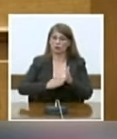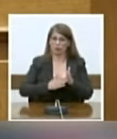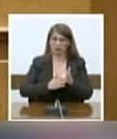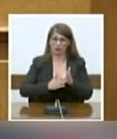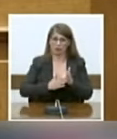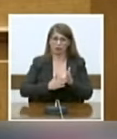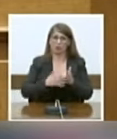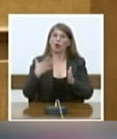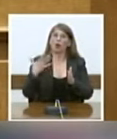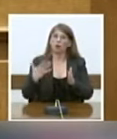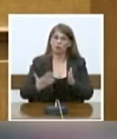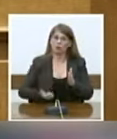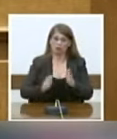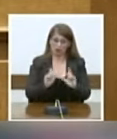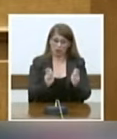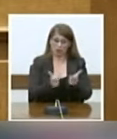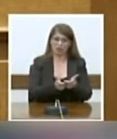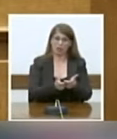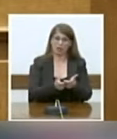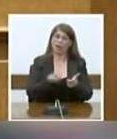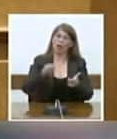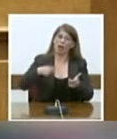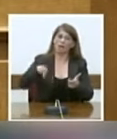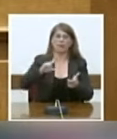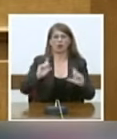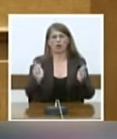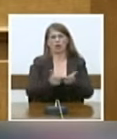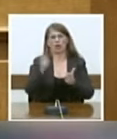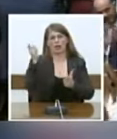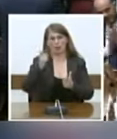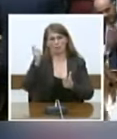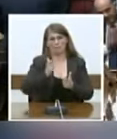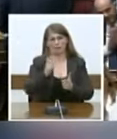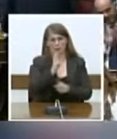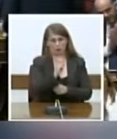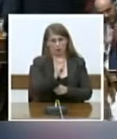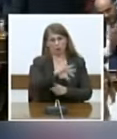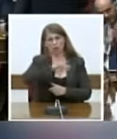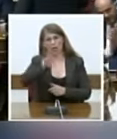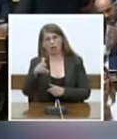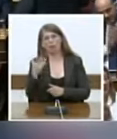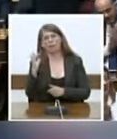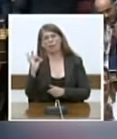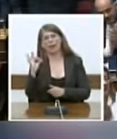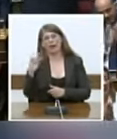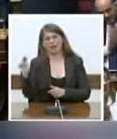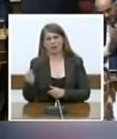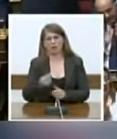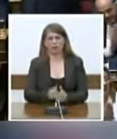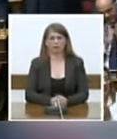οι οποίοι έχουν οικογένεια, αυξάνοντας το οικογενειακό επίδομα από 20 έως 50 ευρώ.